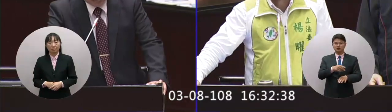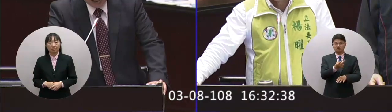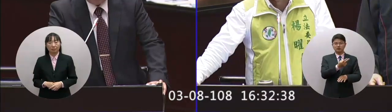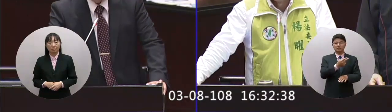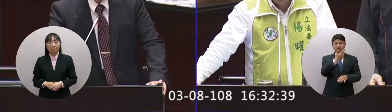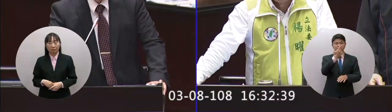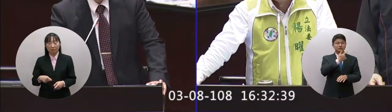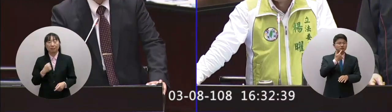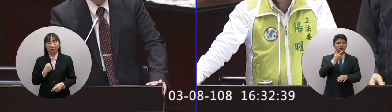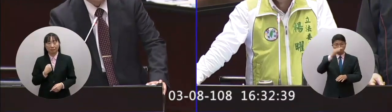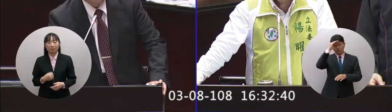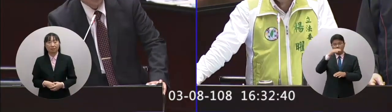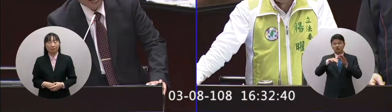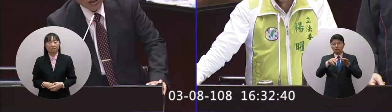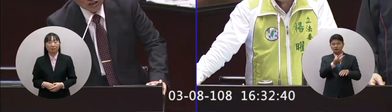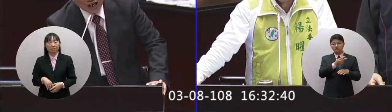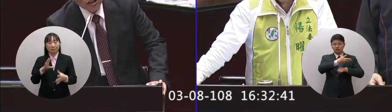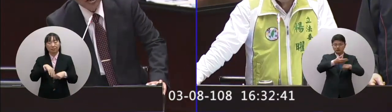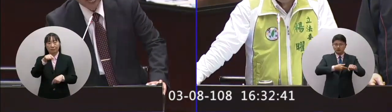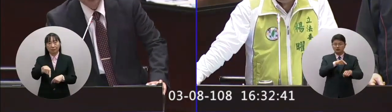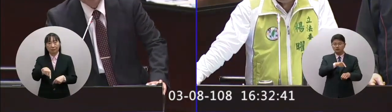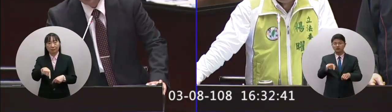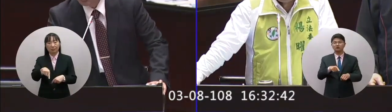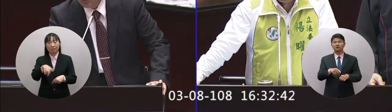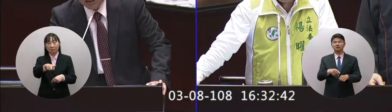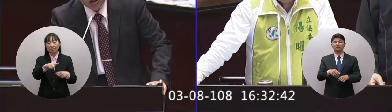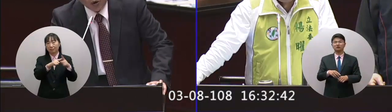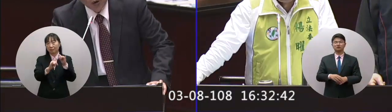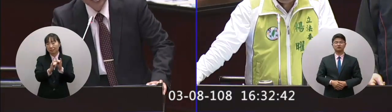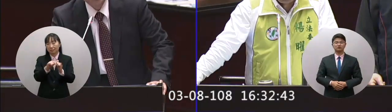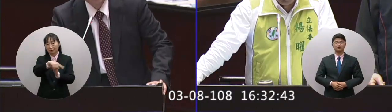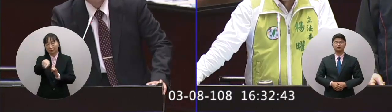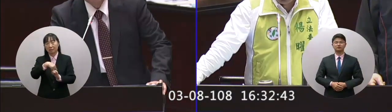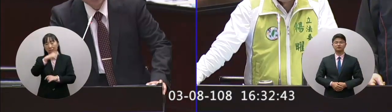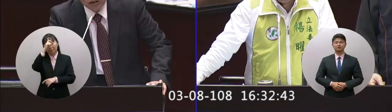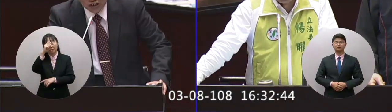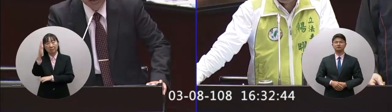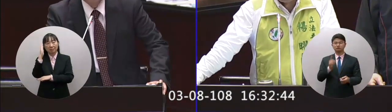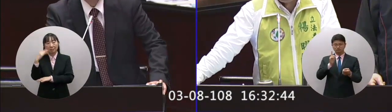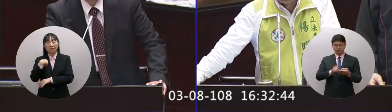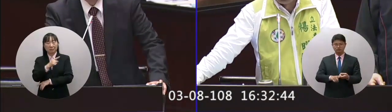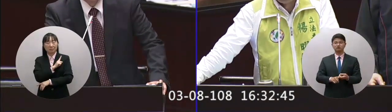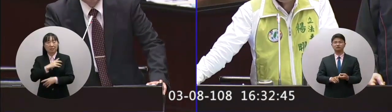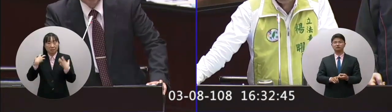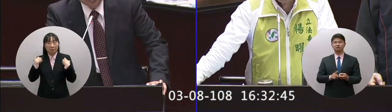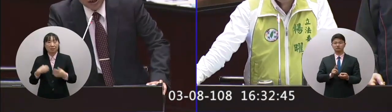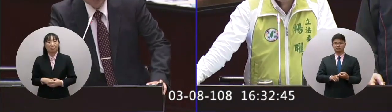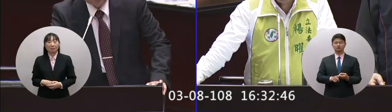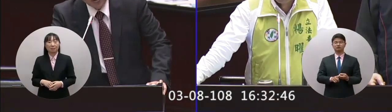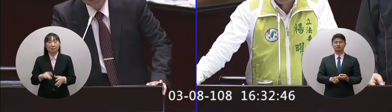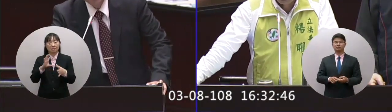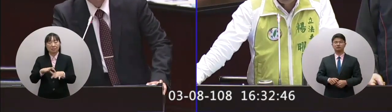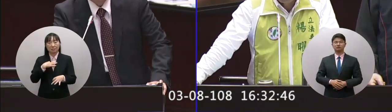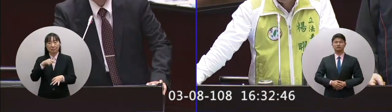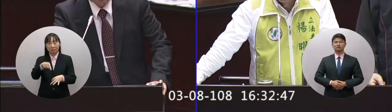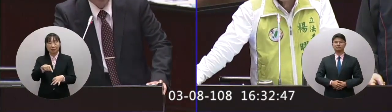的太阳能的， 因为这些乡亲希望就是还是国营事业在那边经营， 对对对， 因为有叫